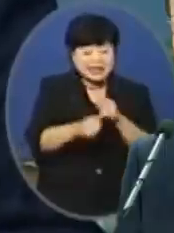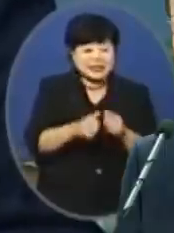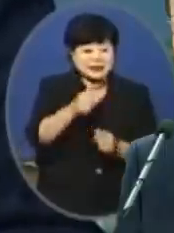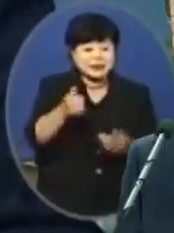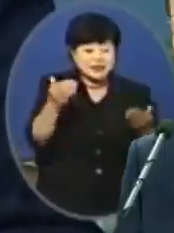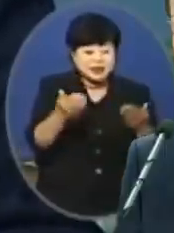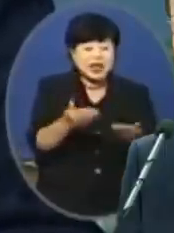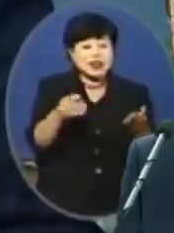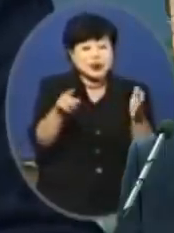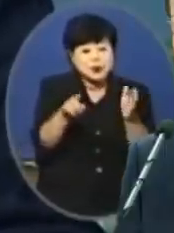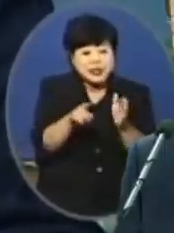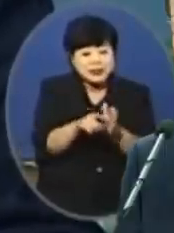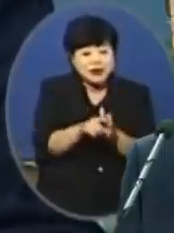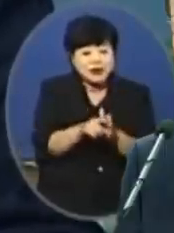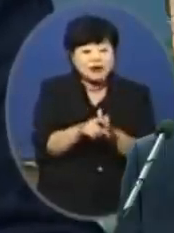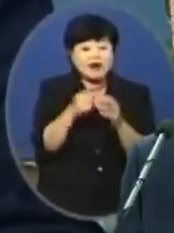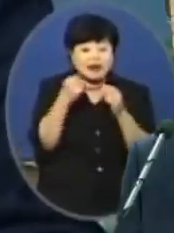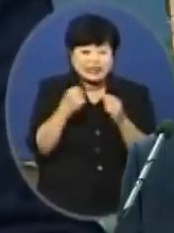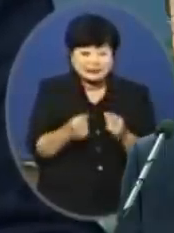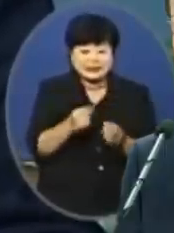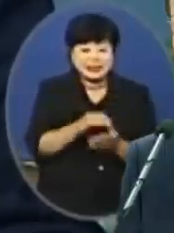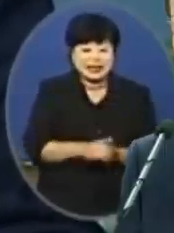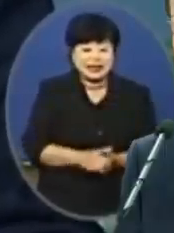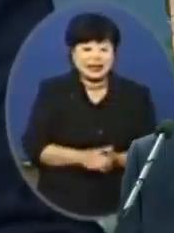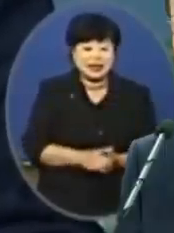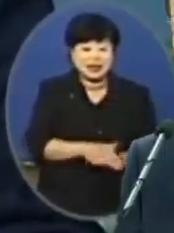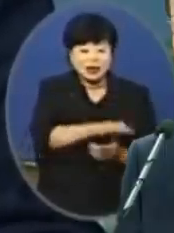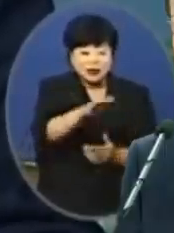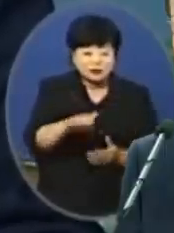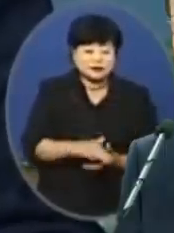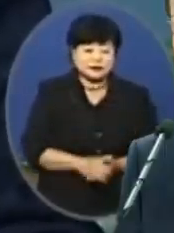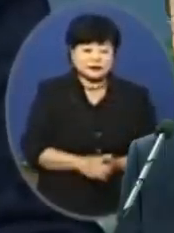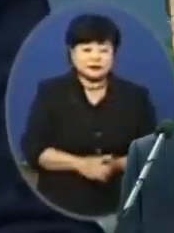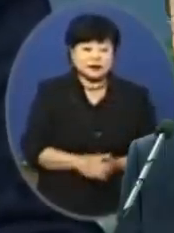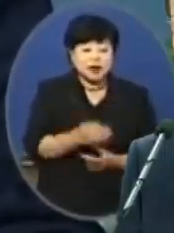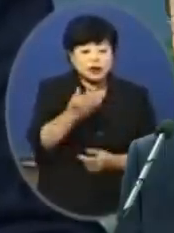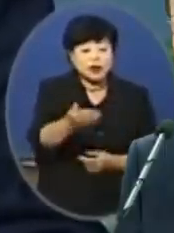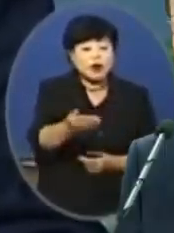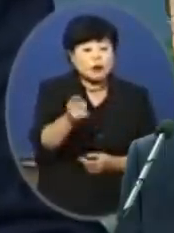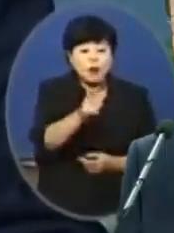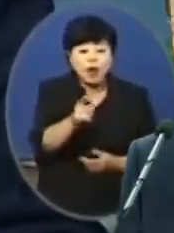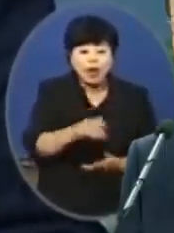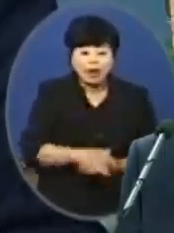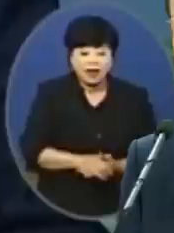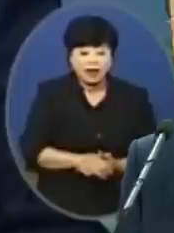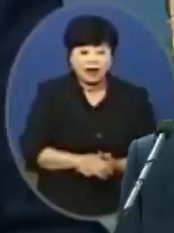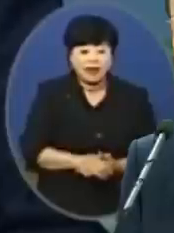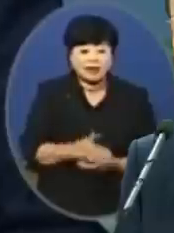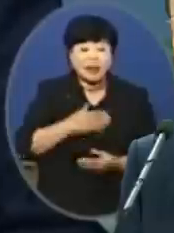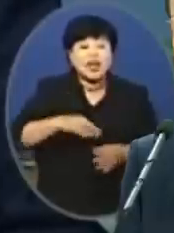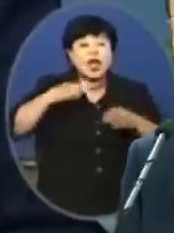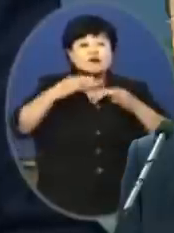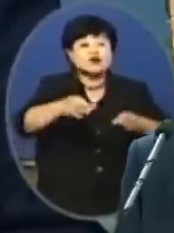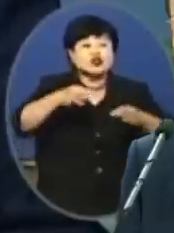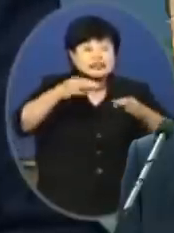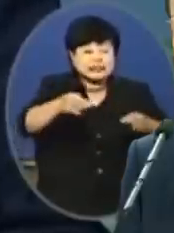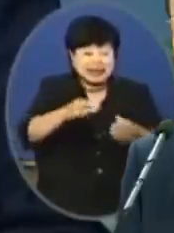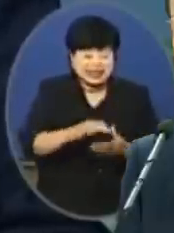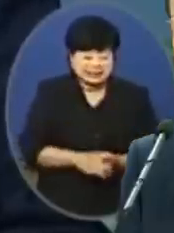하나님은 일하기 위해서 계십니다. 일은 하나님의 것입니다. 그럼 너는 내게 부르시져라.